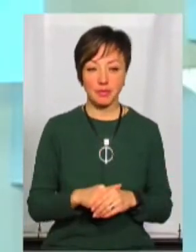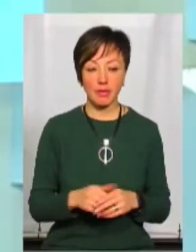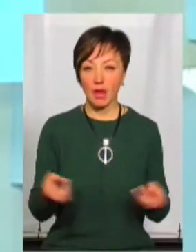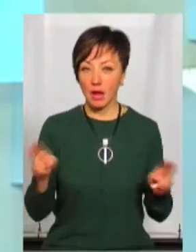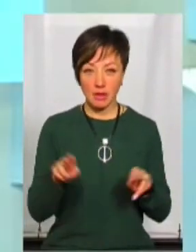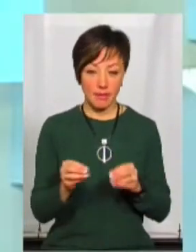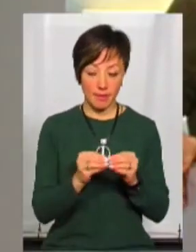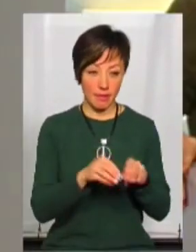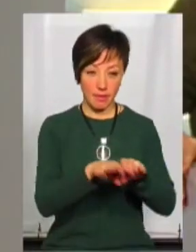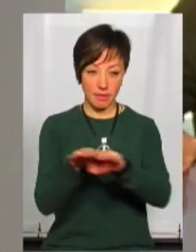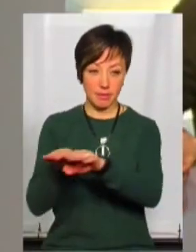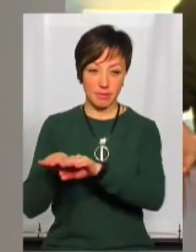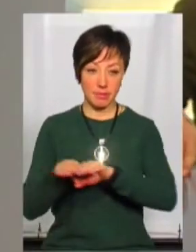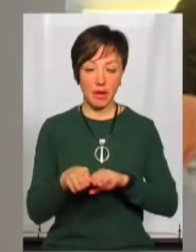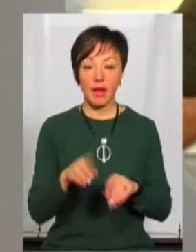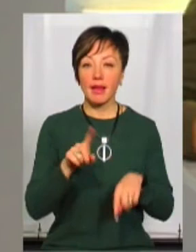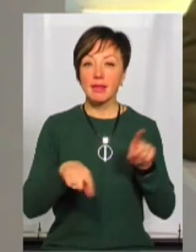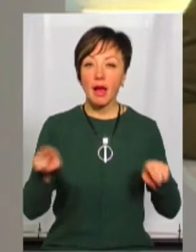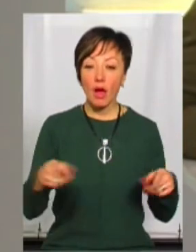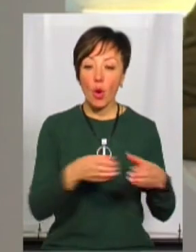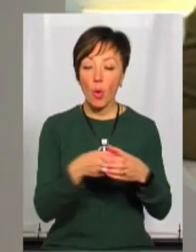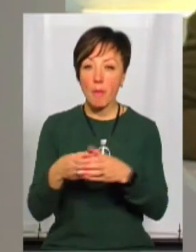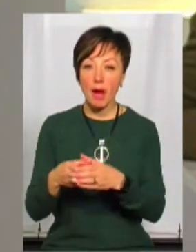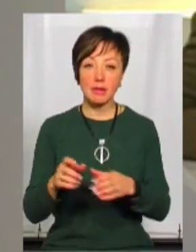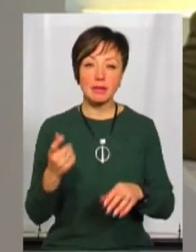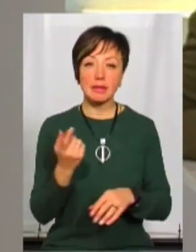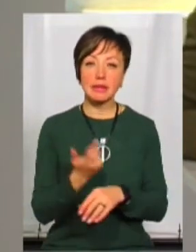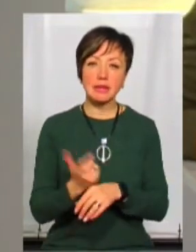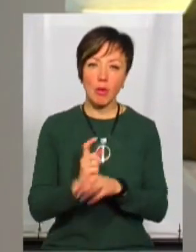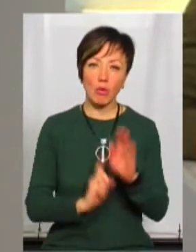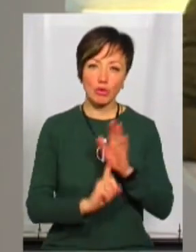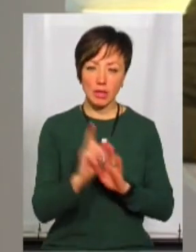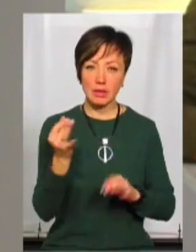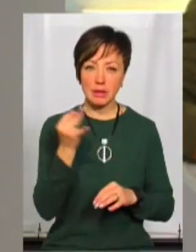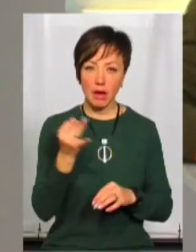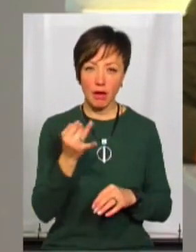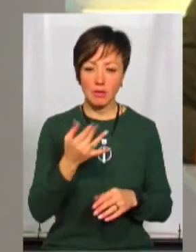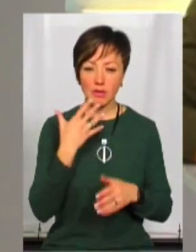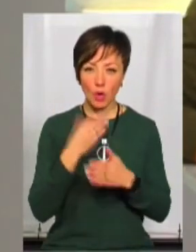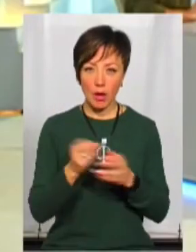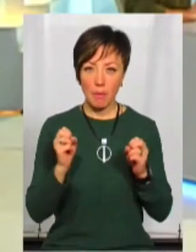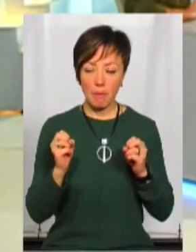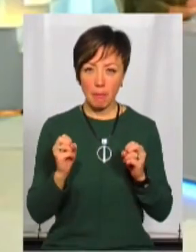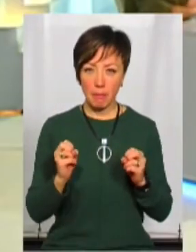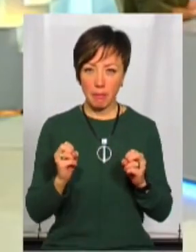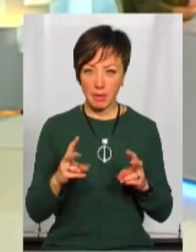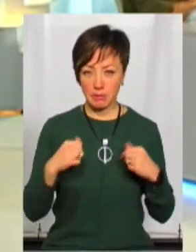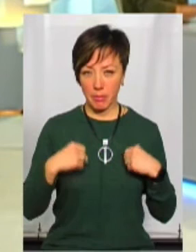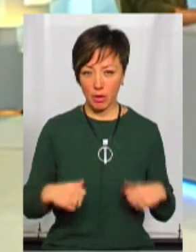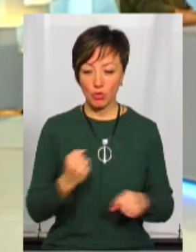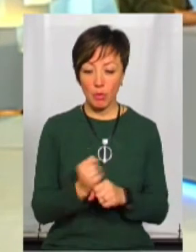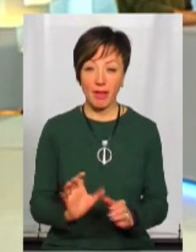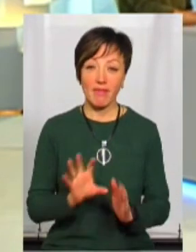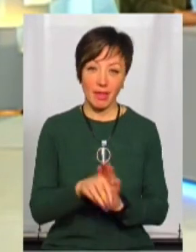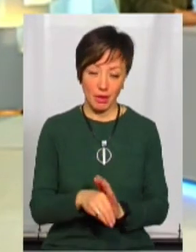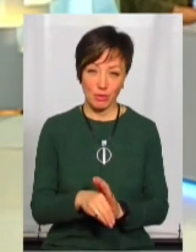врештою все те саме, так? Так, просто деякі громади з самого початку зацікавилися безпековою складовою і вже зробили свій